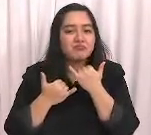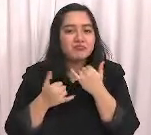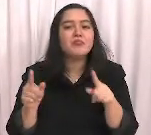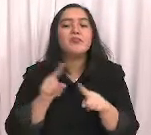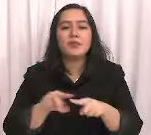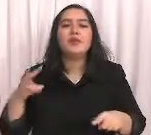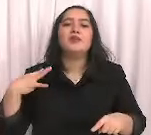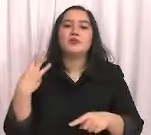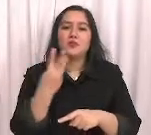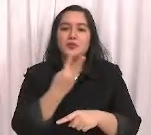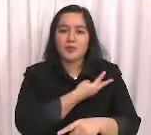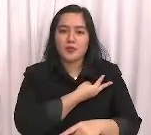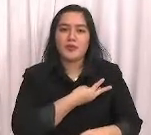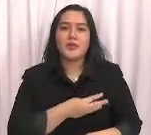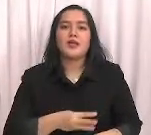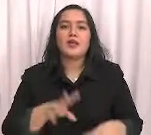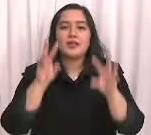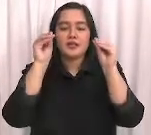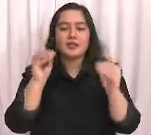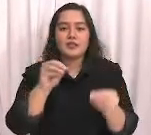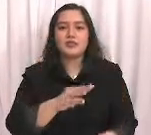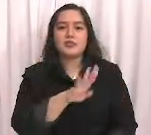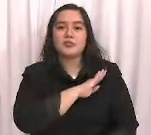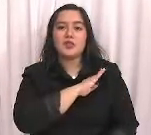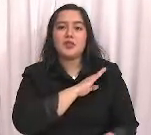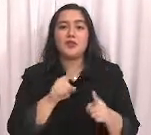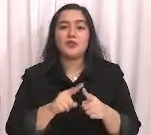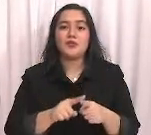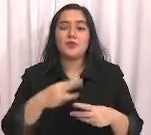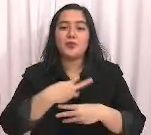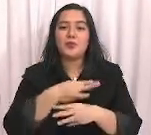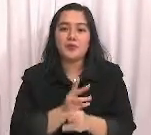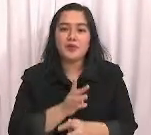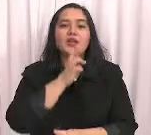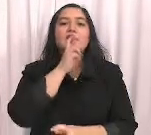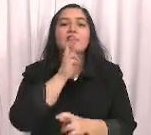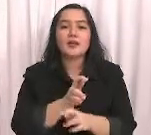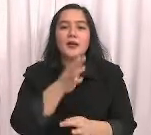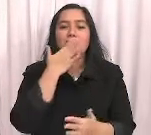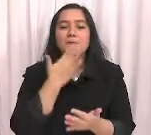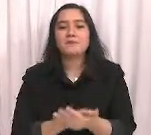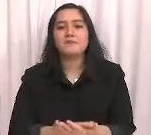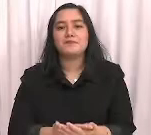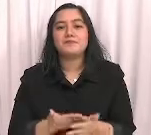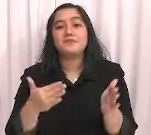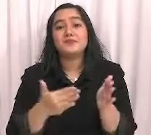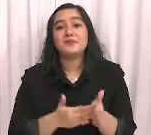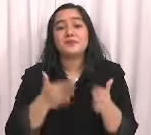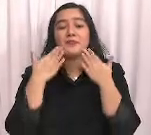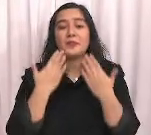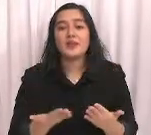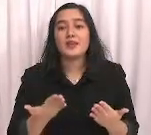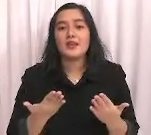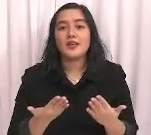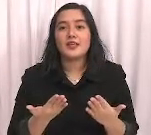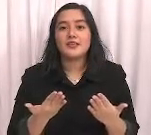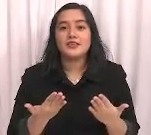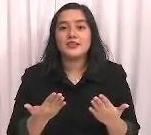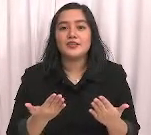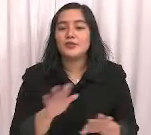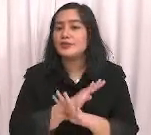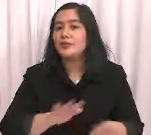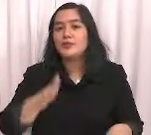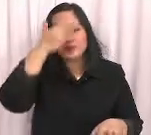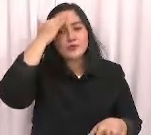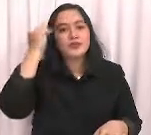ang bawat tagapakinig natin. Okay? Alright, magpapaalam na po kami. Muli, maraming salamat. Huwag niyo pong kakalimutan ang